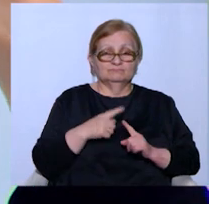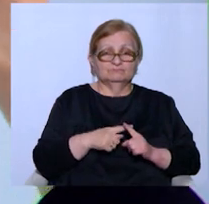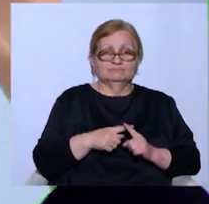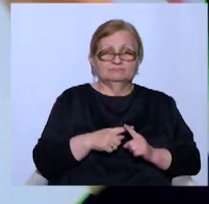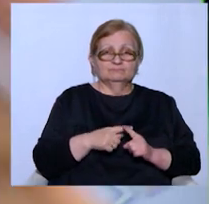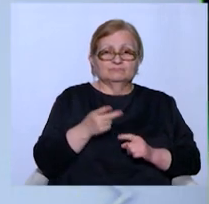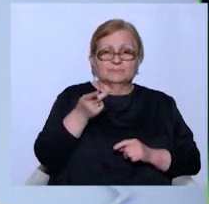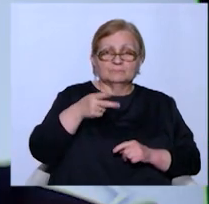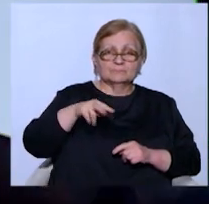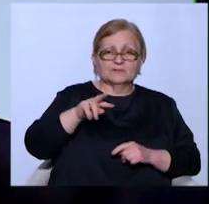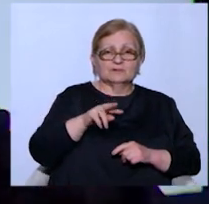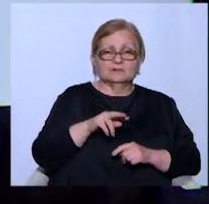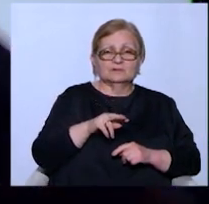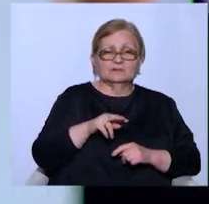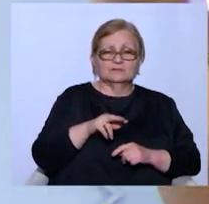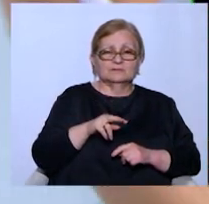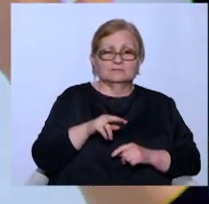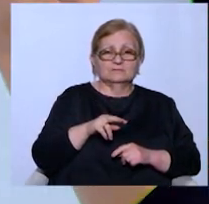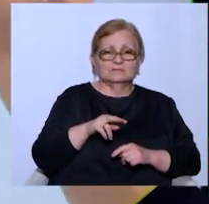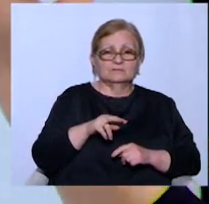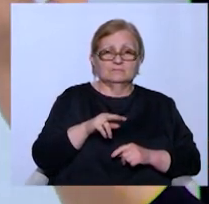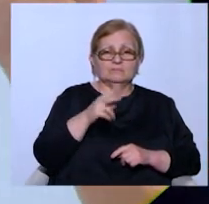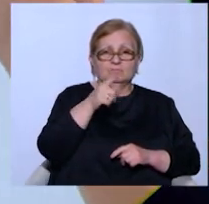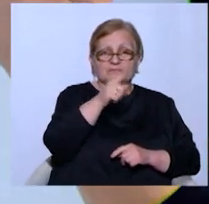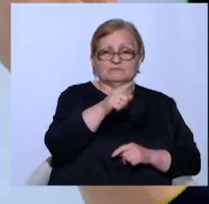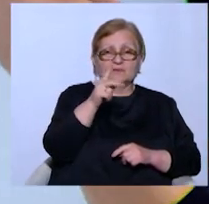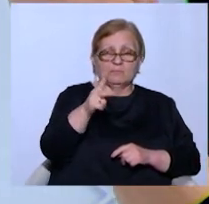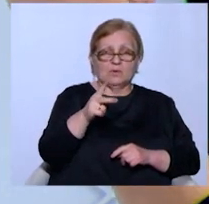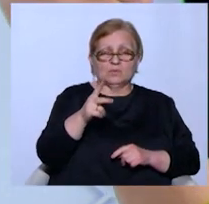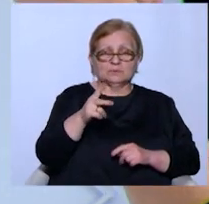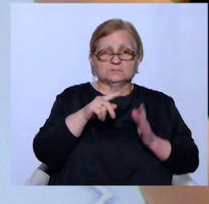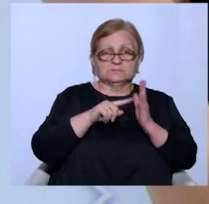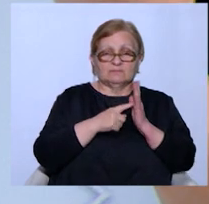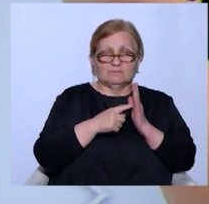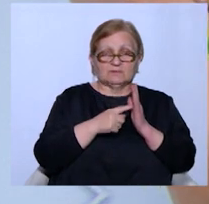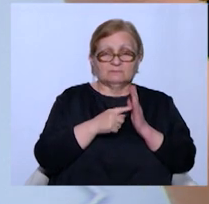მიუმატოთ გაურკეცებული ნამრავლი პირველი წევრის მეორეზე